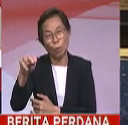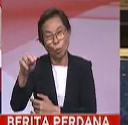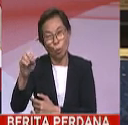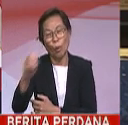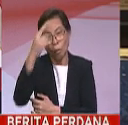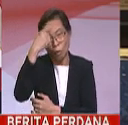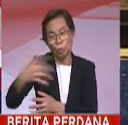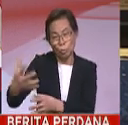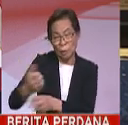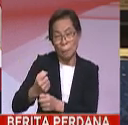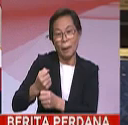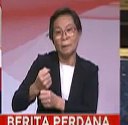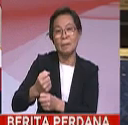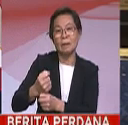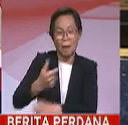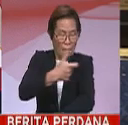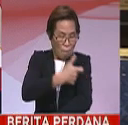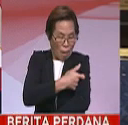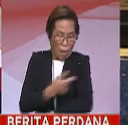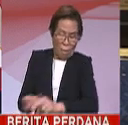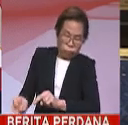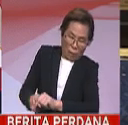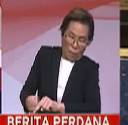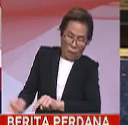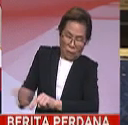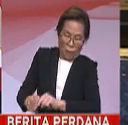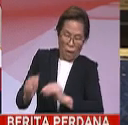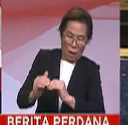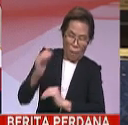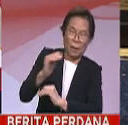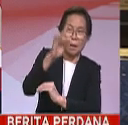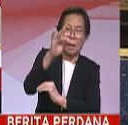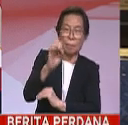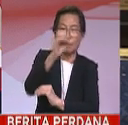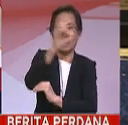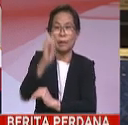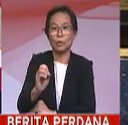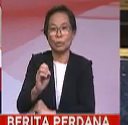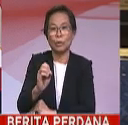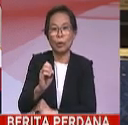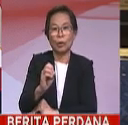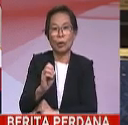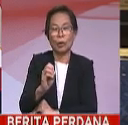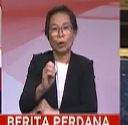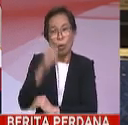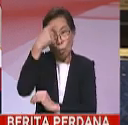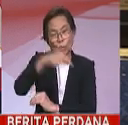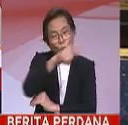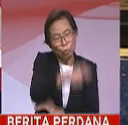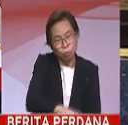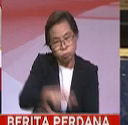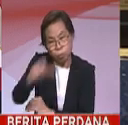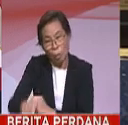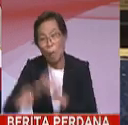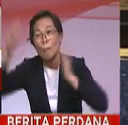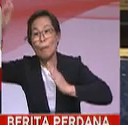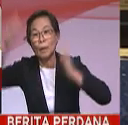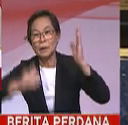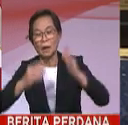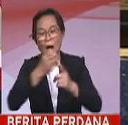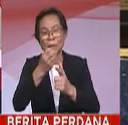mendapatkan jaminan bekalan vaksin bertambah melebihi 80% jumlah populasi negara